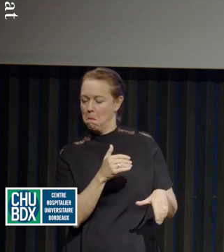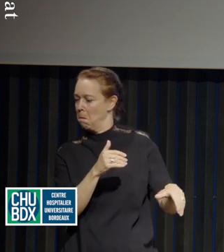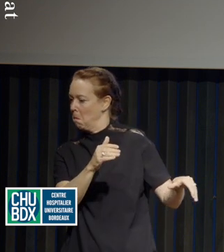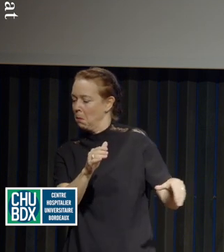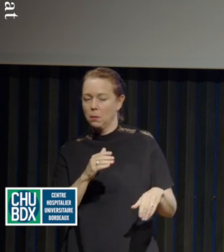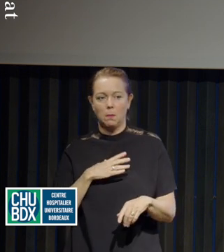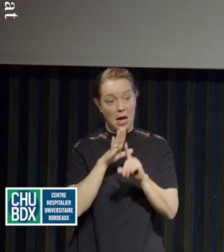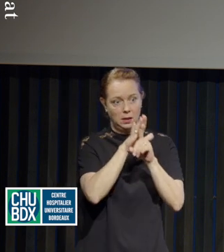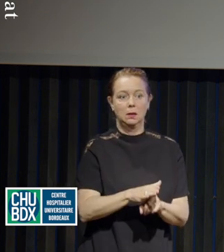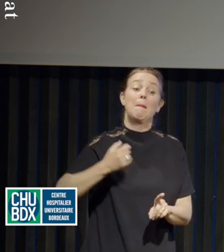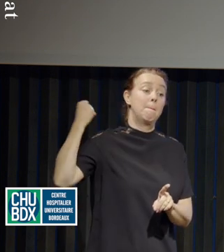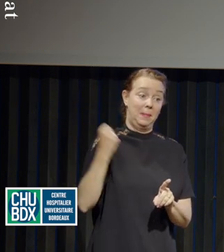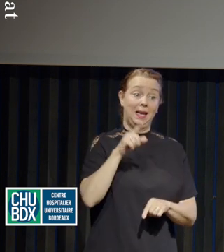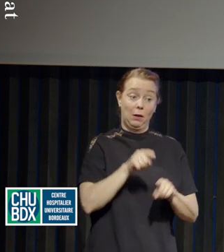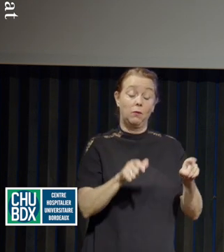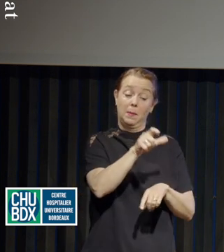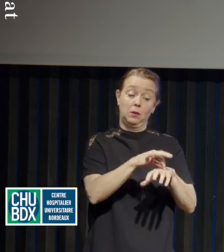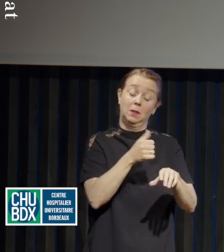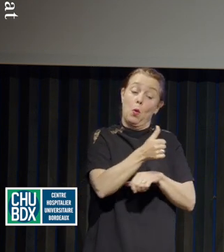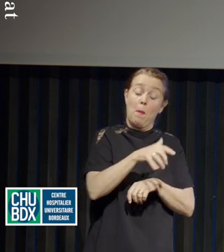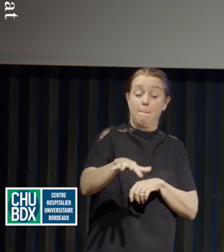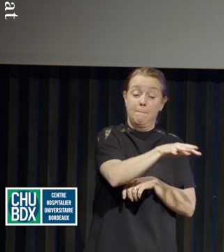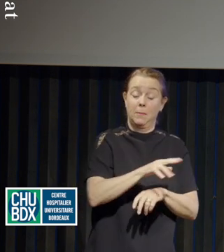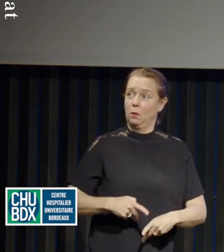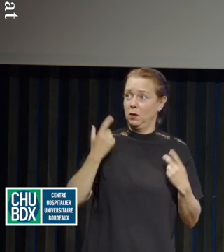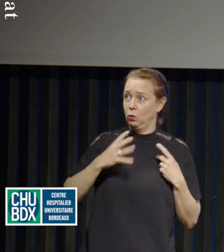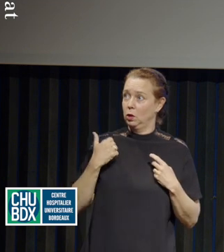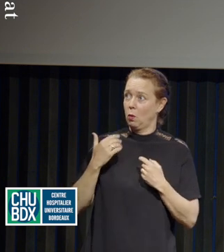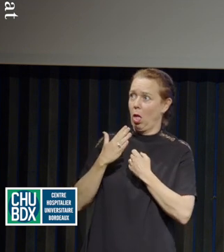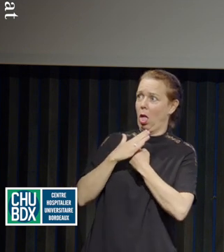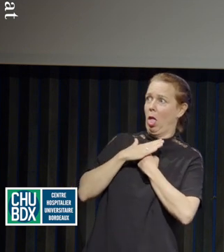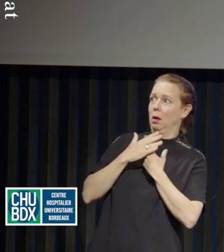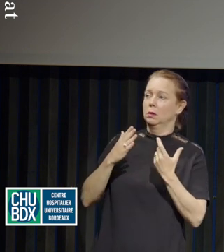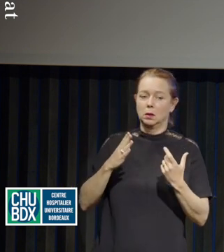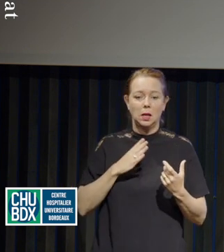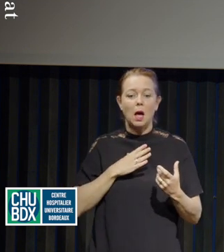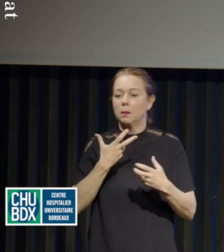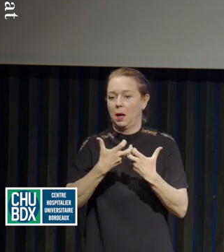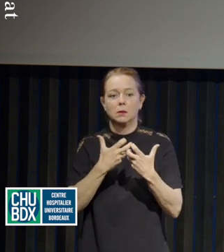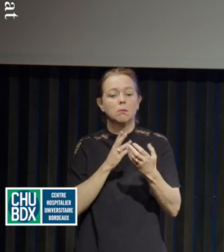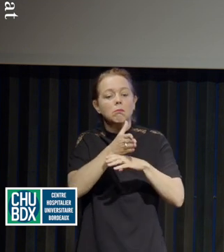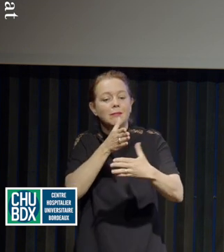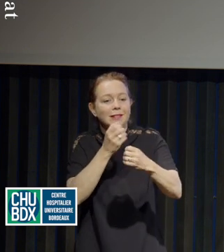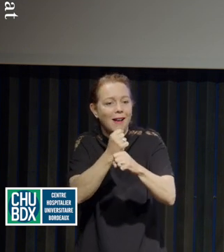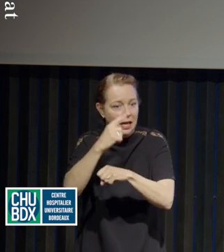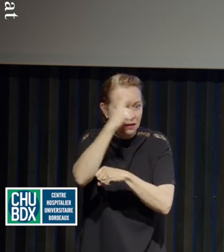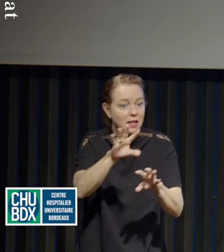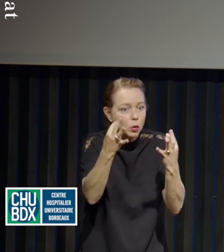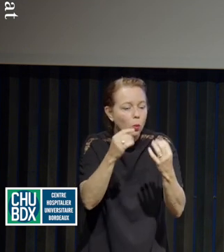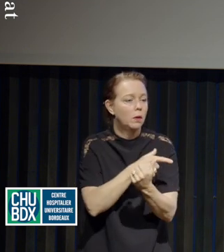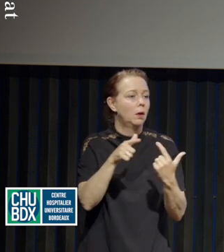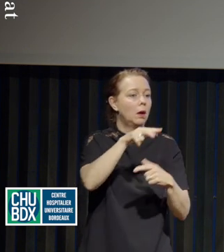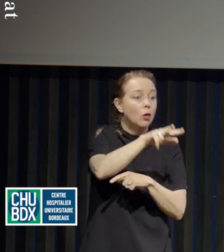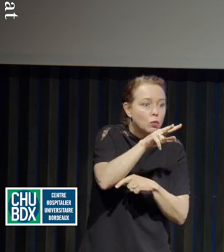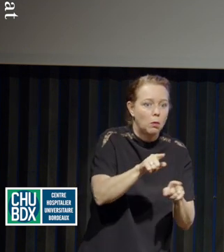va plus loin. Les patients vivent une discrimination dans leur vie quotidienne avec des difficultés d'accès au travail, au logement.